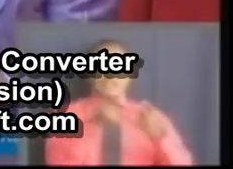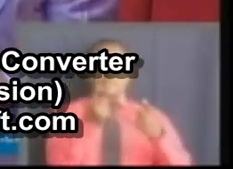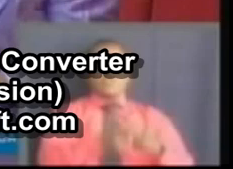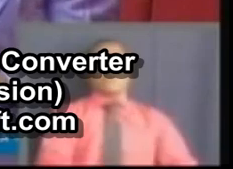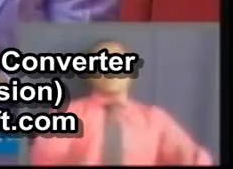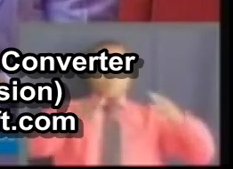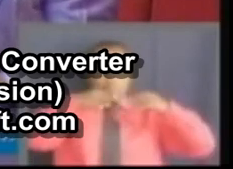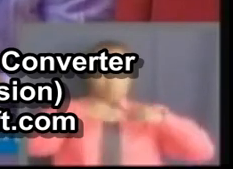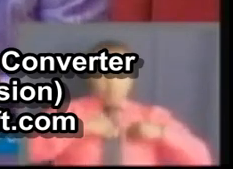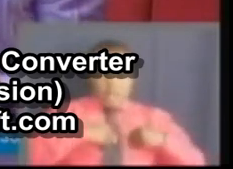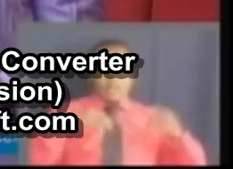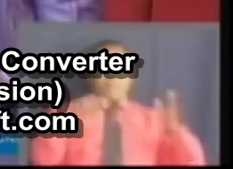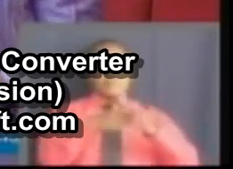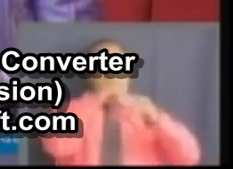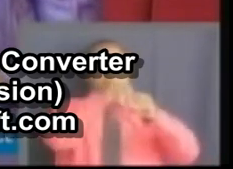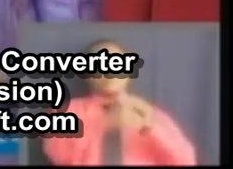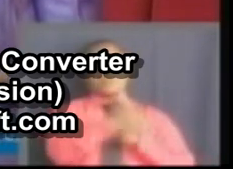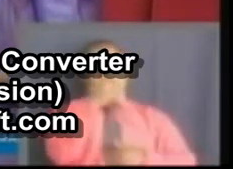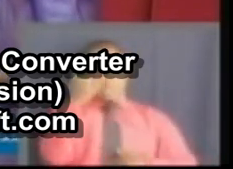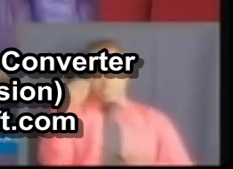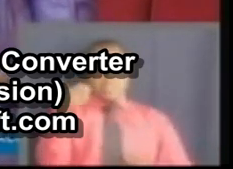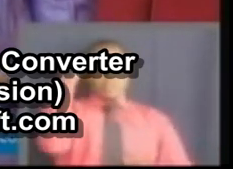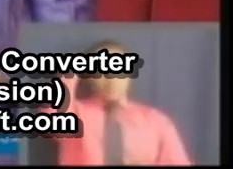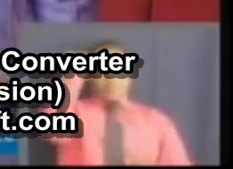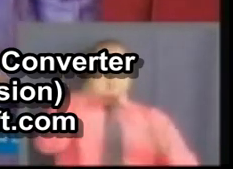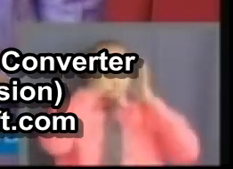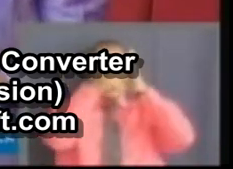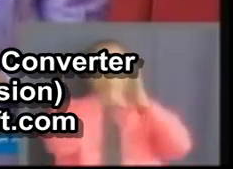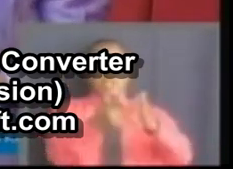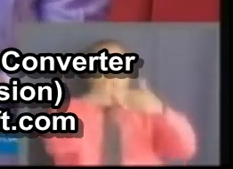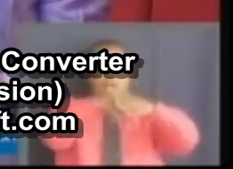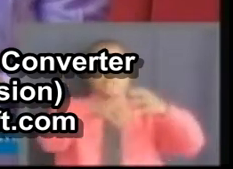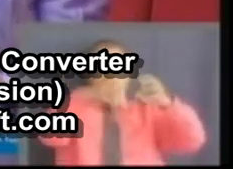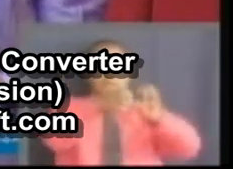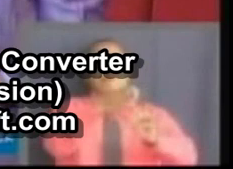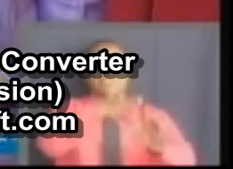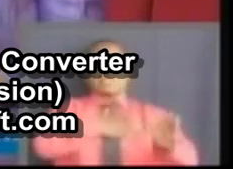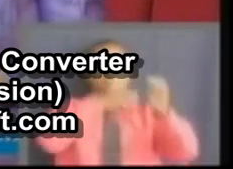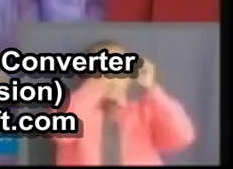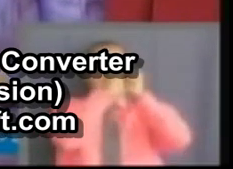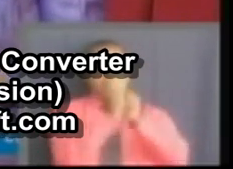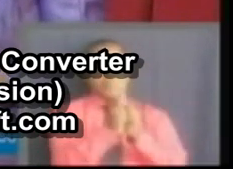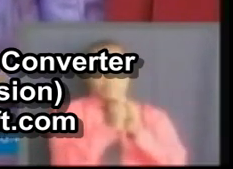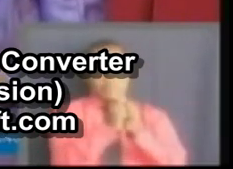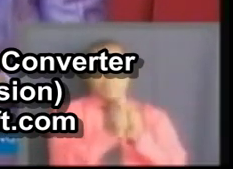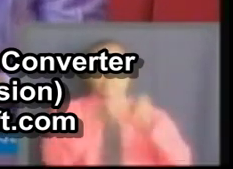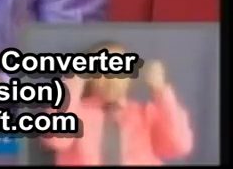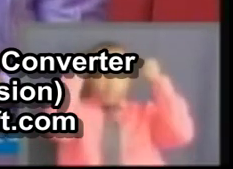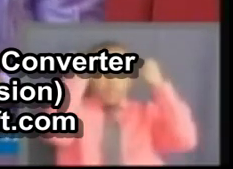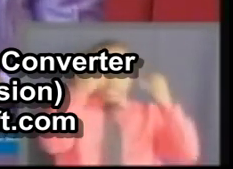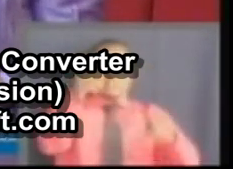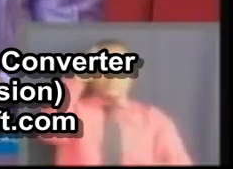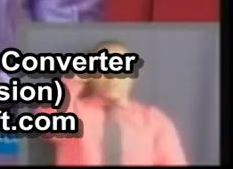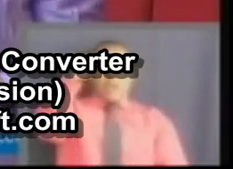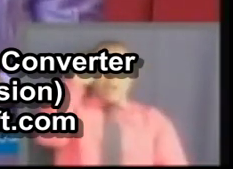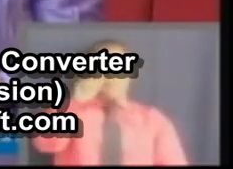Semakafu. Mheshimiwa mwenyekiti, inaonekana kwenye kamati yetu namba 10 Mheshimiwa Machali,